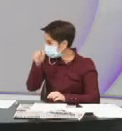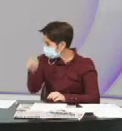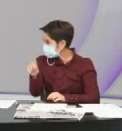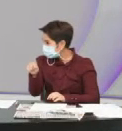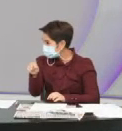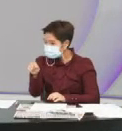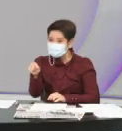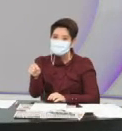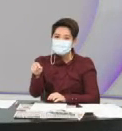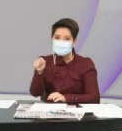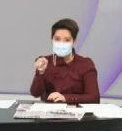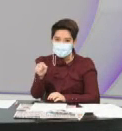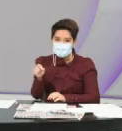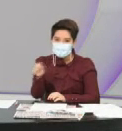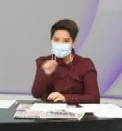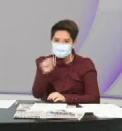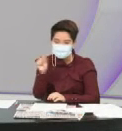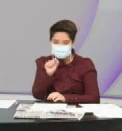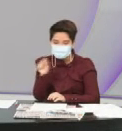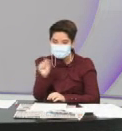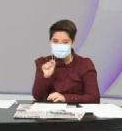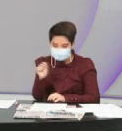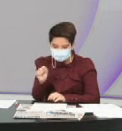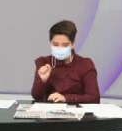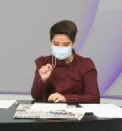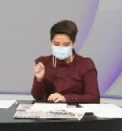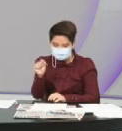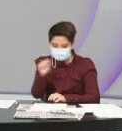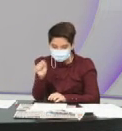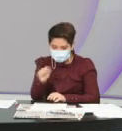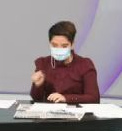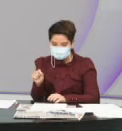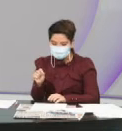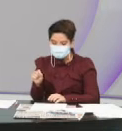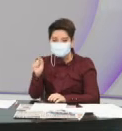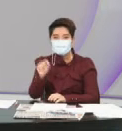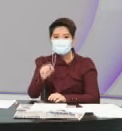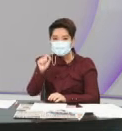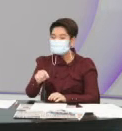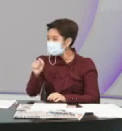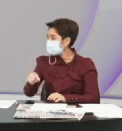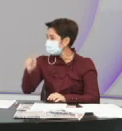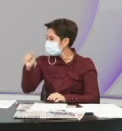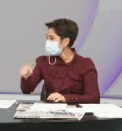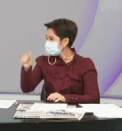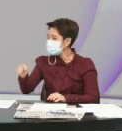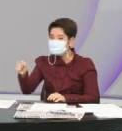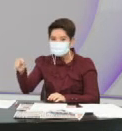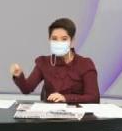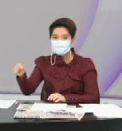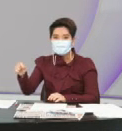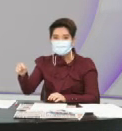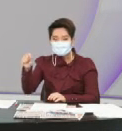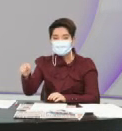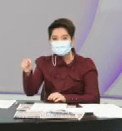บอกมีการเสนอขายนะคะแต่คุณหมอนครบอกไม่ไม่ไม่ใช่คือที่มาพบกันเนี่ยเป็นการรายงานผลที่